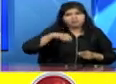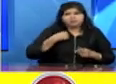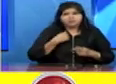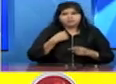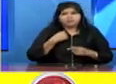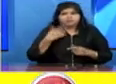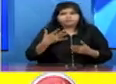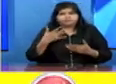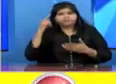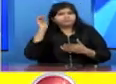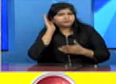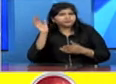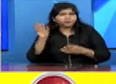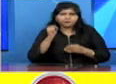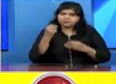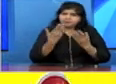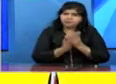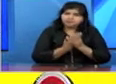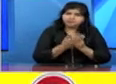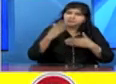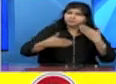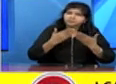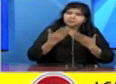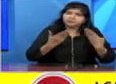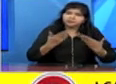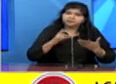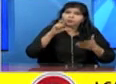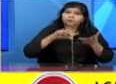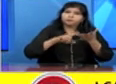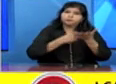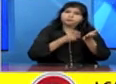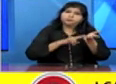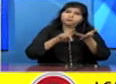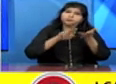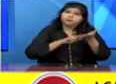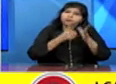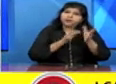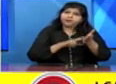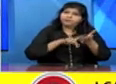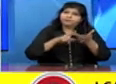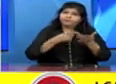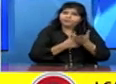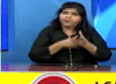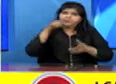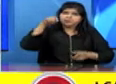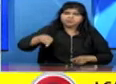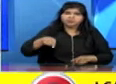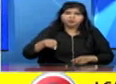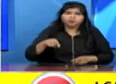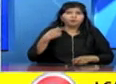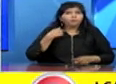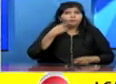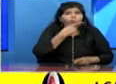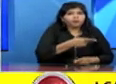कुछ ऐसी घटनाओं का पता चला है जिनमें कोरोना वायरस के संदिग्ध या फिर जिन्हें होम